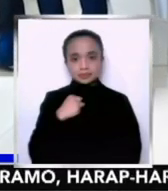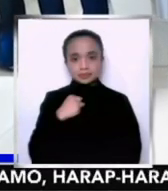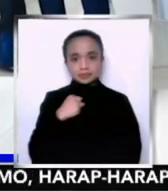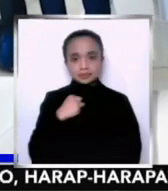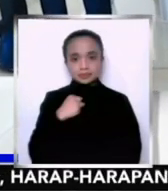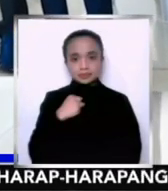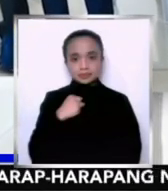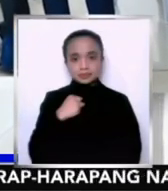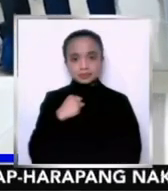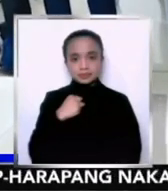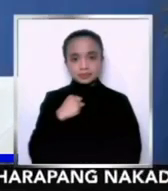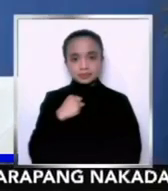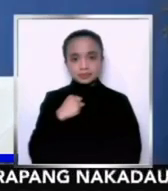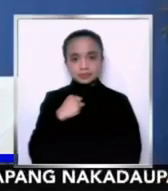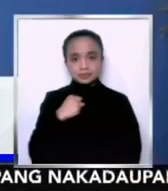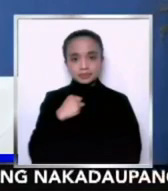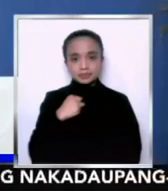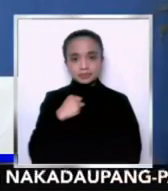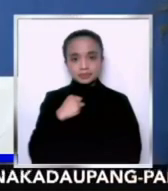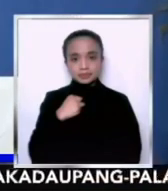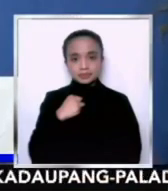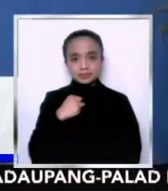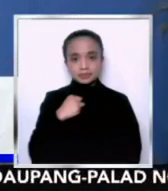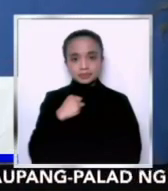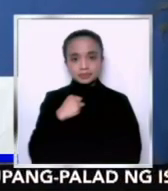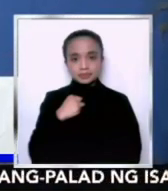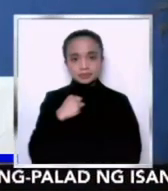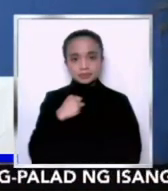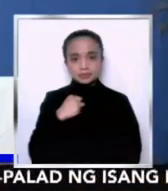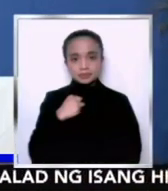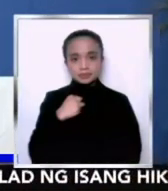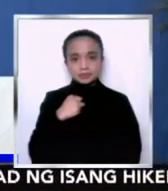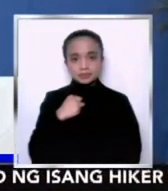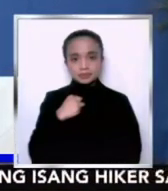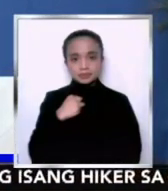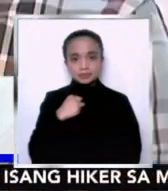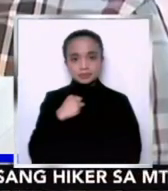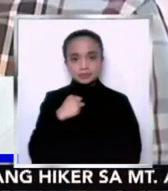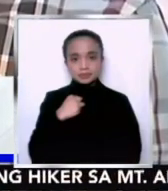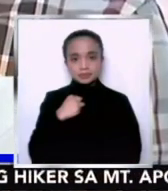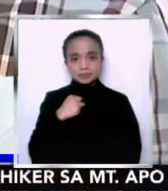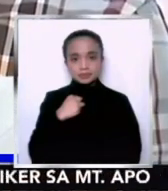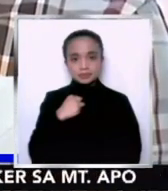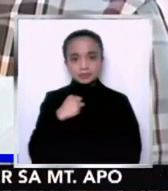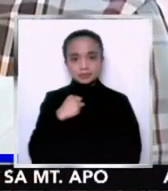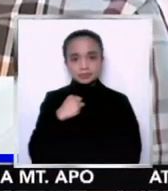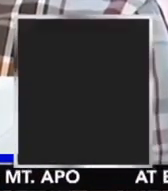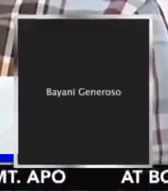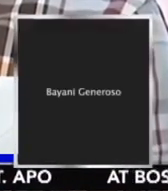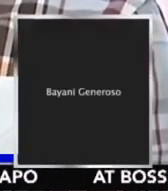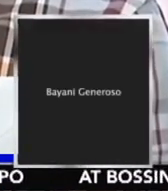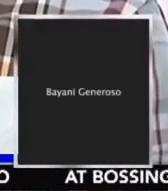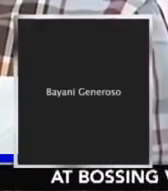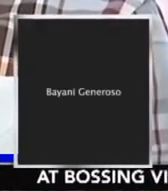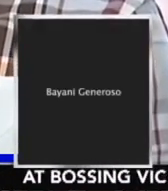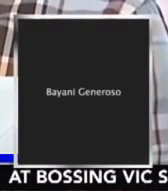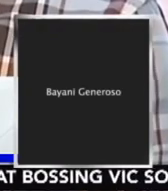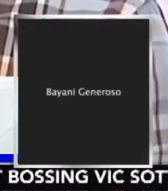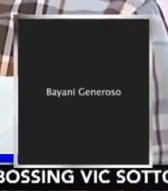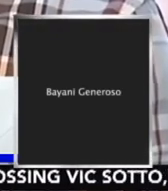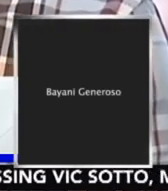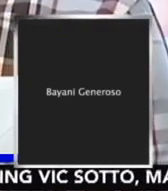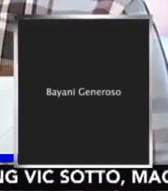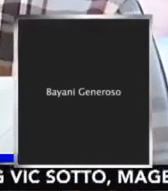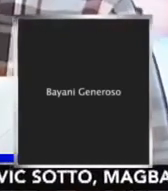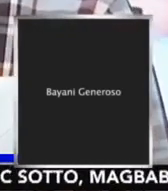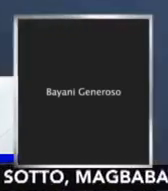bagong petsa ng mga debate. Ngayon pa lang, sabi nila, posibleng hindi na sila makadalo, kaya mas maiging